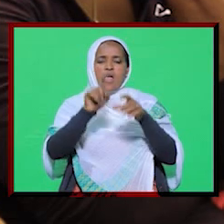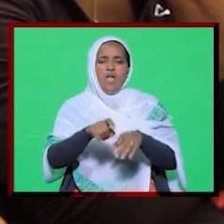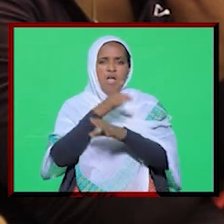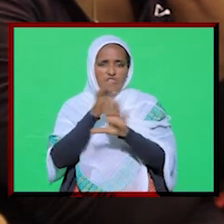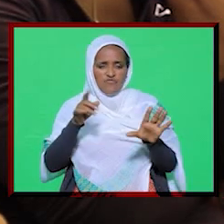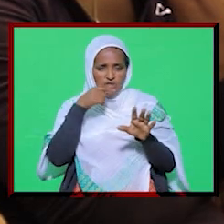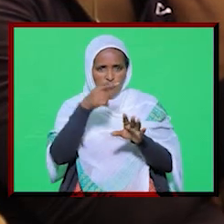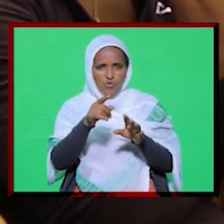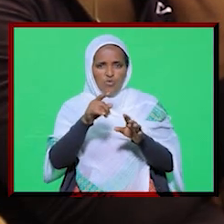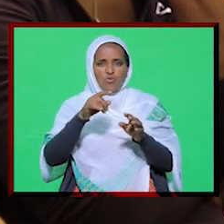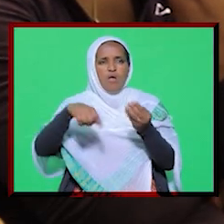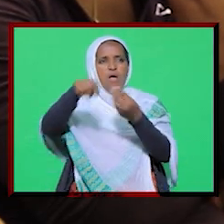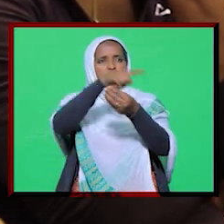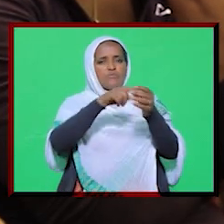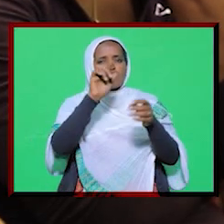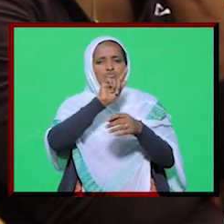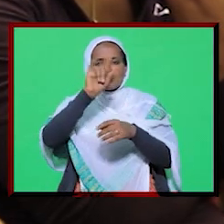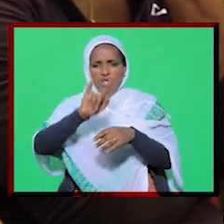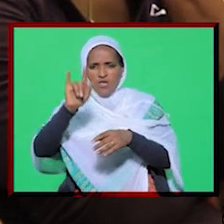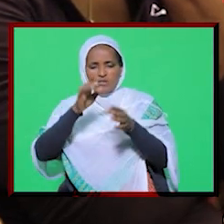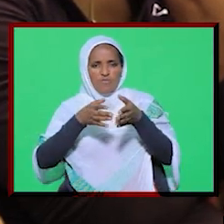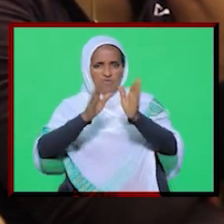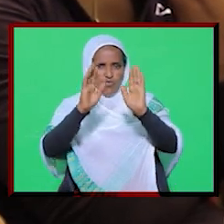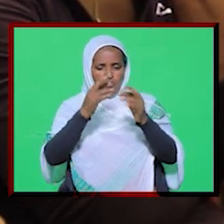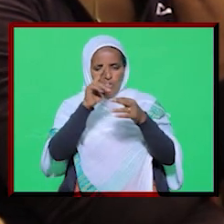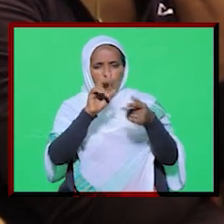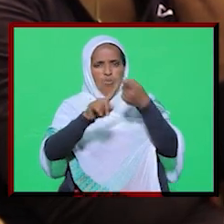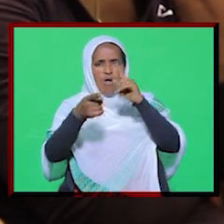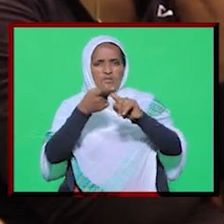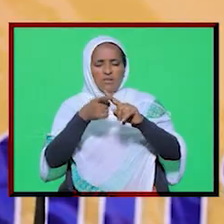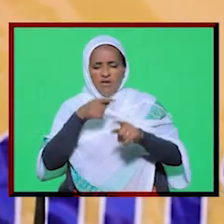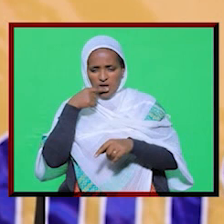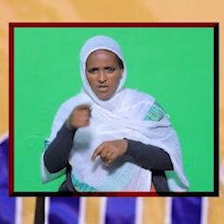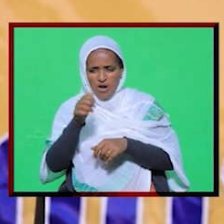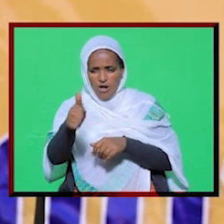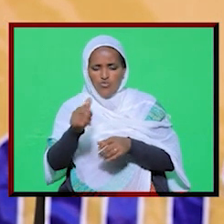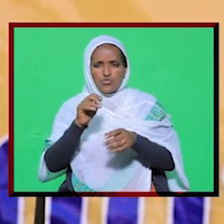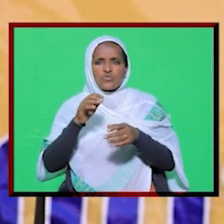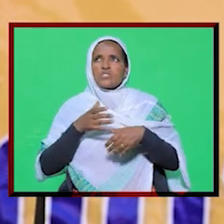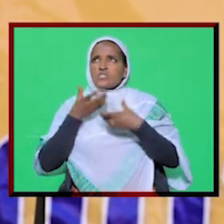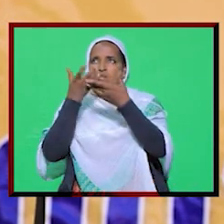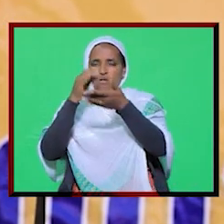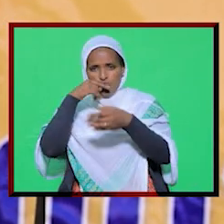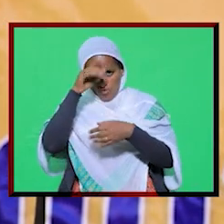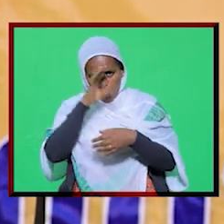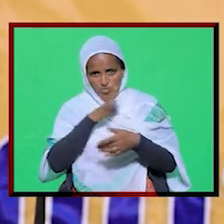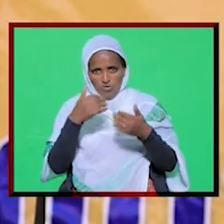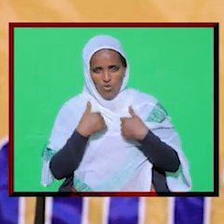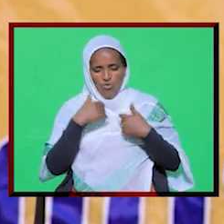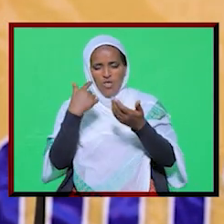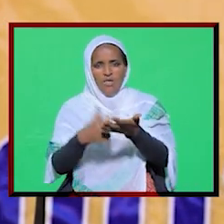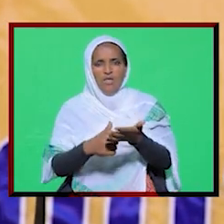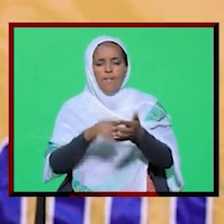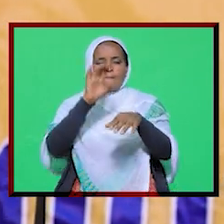ያስፈልግም ብለው ያደባባይ ኑዛዜ የሚፈቅዱ ወይ ደግሞ ለጓደኛህ ከነገርከው ራሱ ንስሐ ነው የሚሉ ሰዎች አሉ።